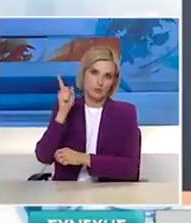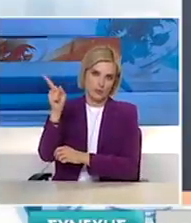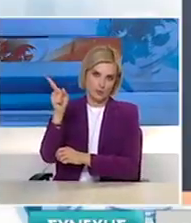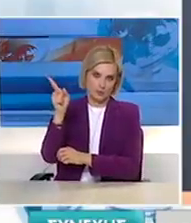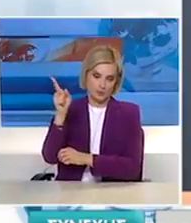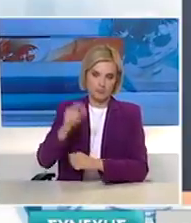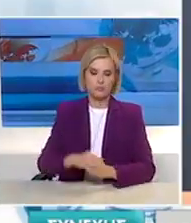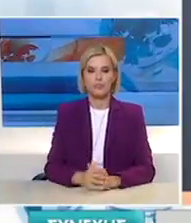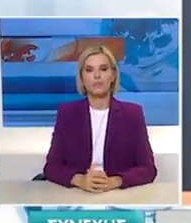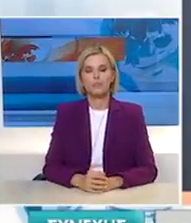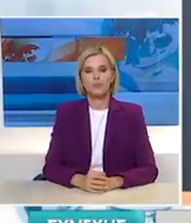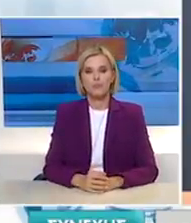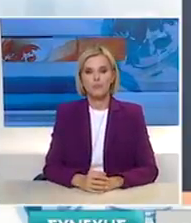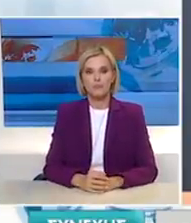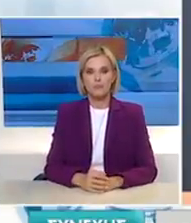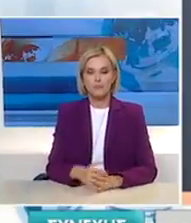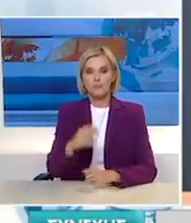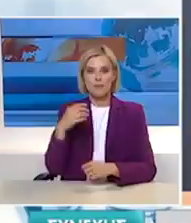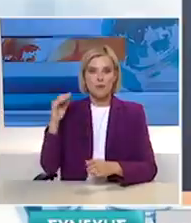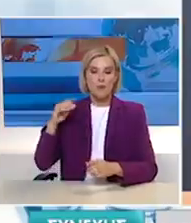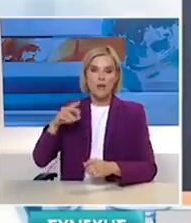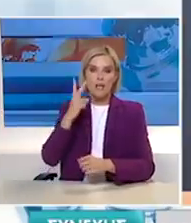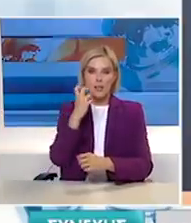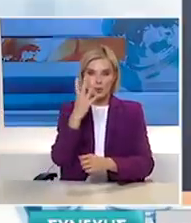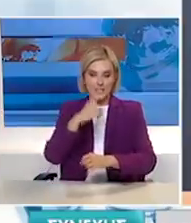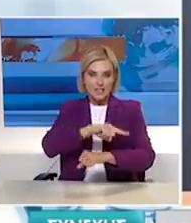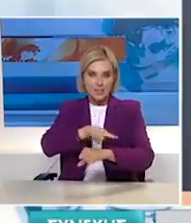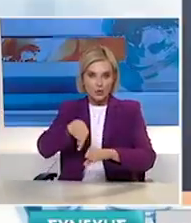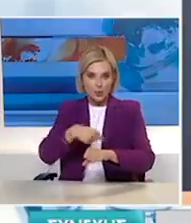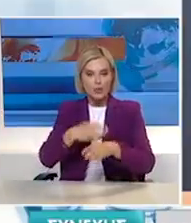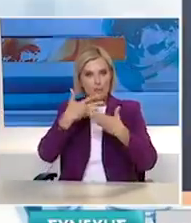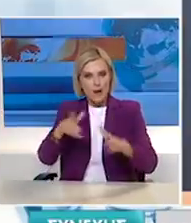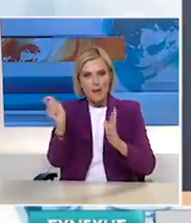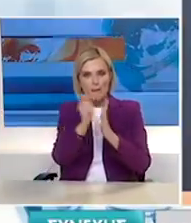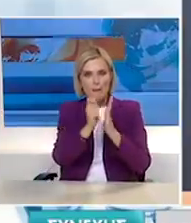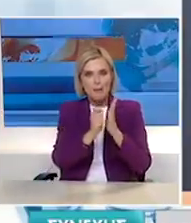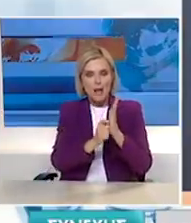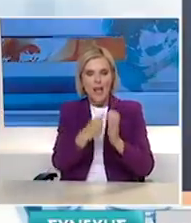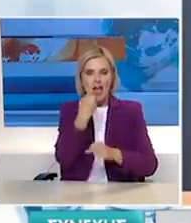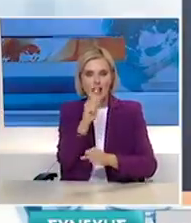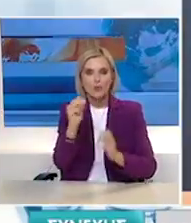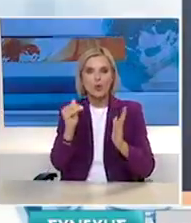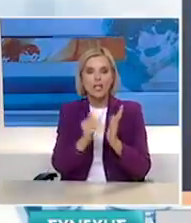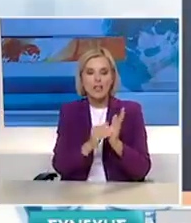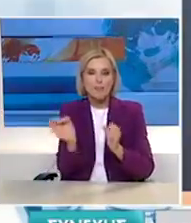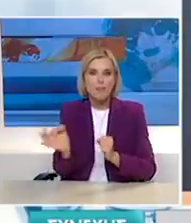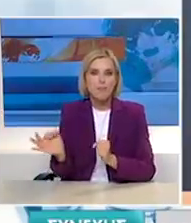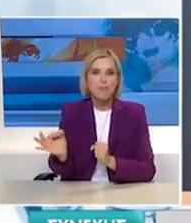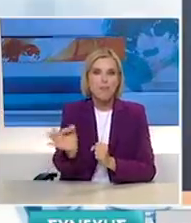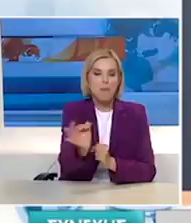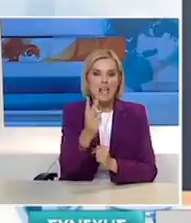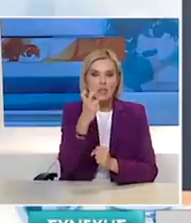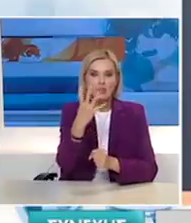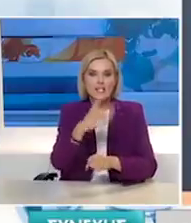Ενώ μόλις εντός 24 ωρών έχουν καταγραφεί περισσότερες από 100.000 περιπτώσεις της νόσου,